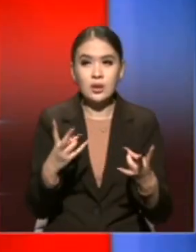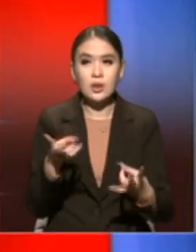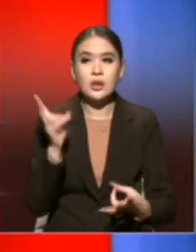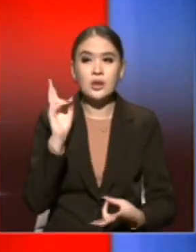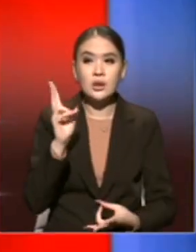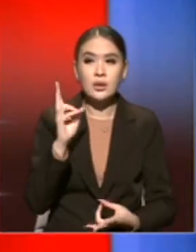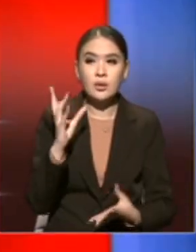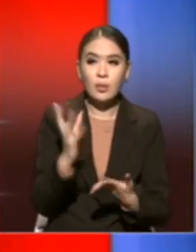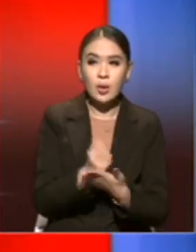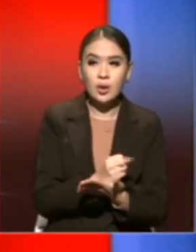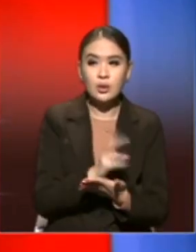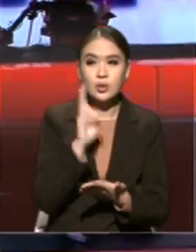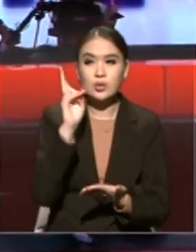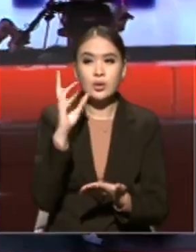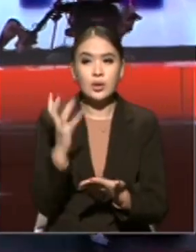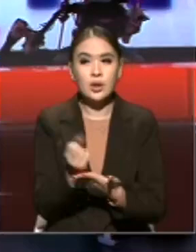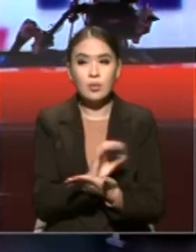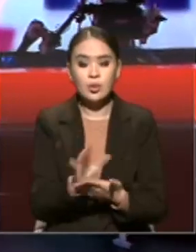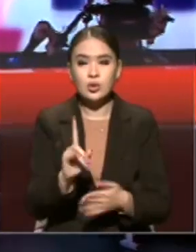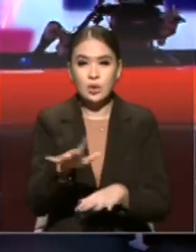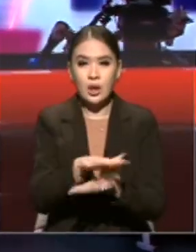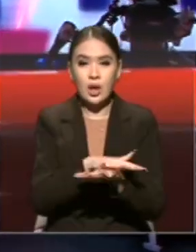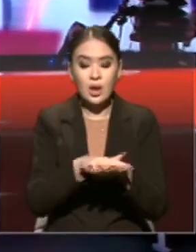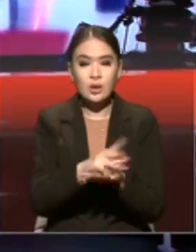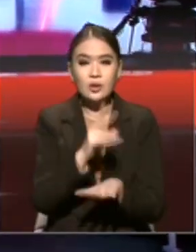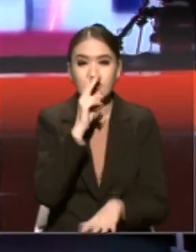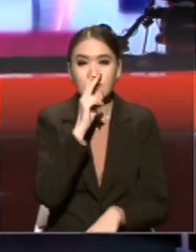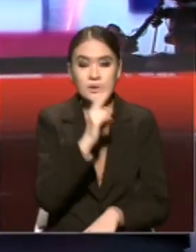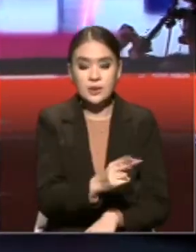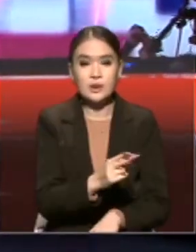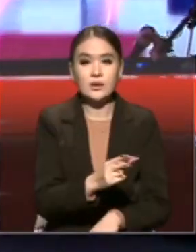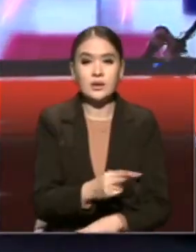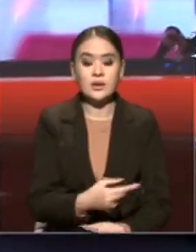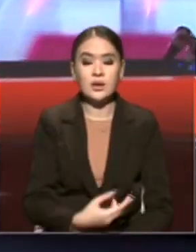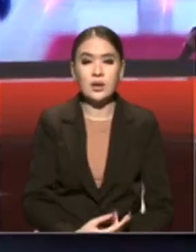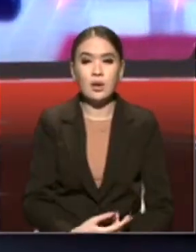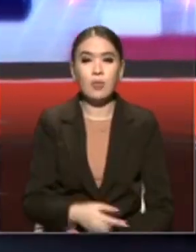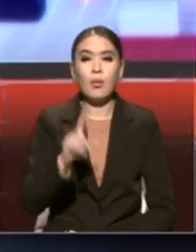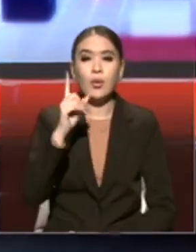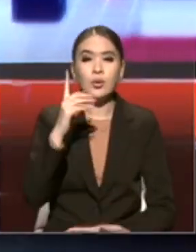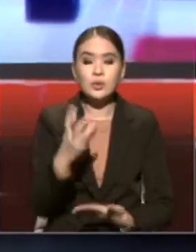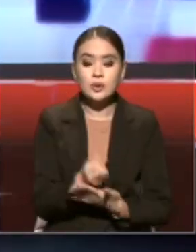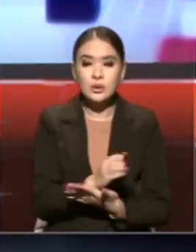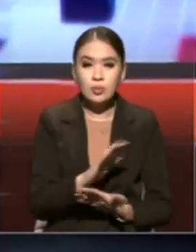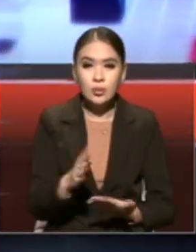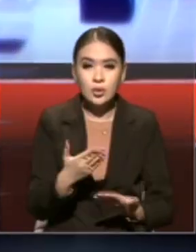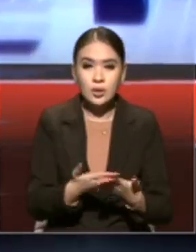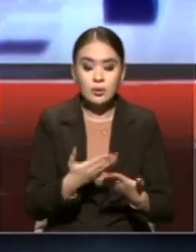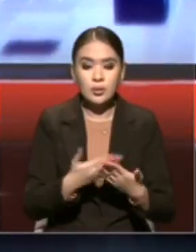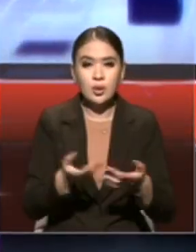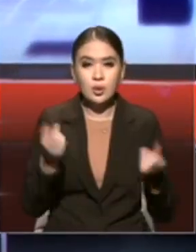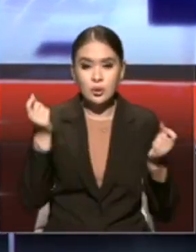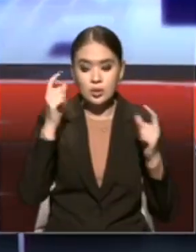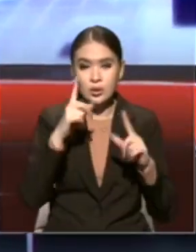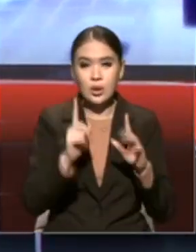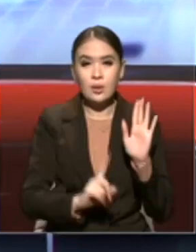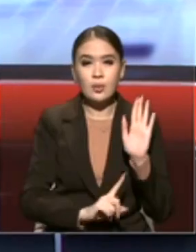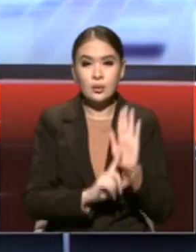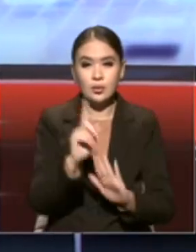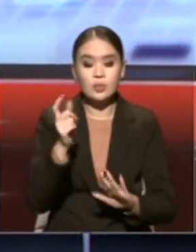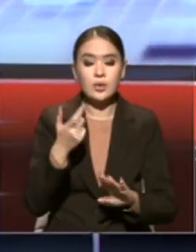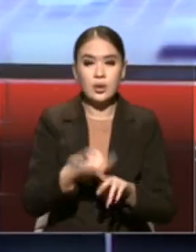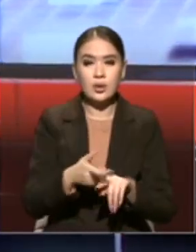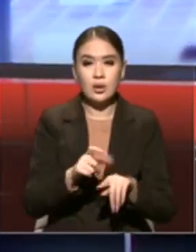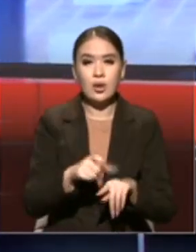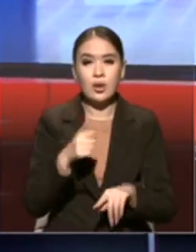өтті? Халық көрсін. Халық көрсін. Неге өтпеді ол бала? Неге өтпей қалды деген. Бұл әрине өте жақсы бастама, сондықтан